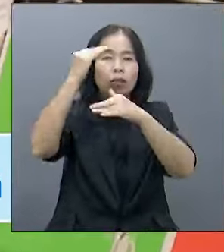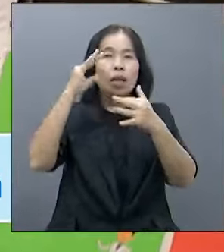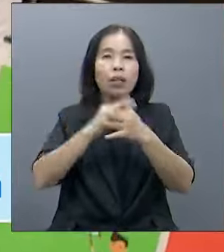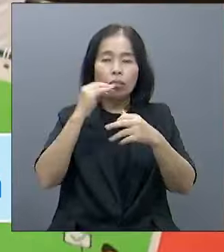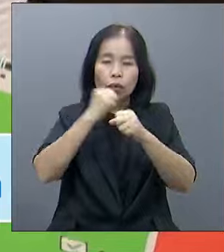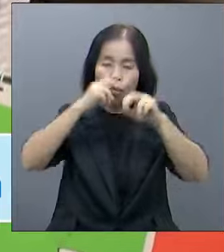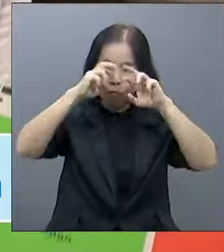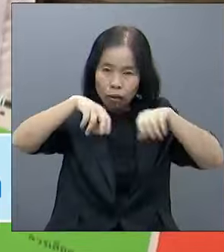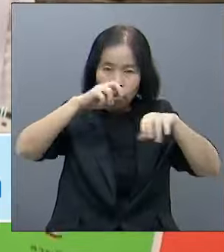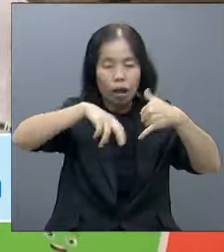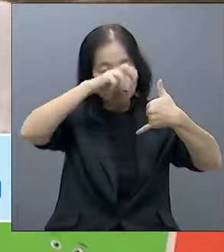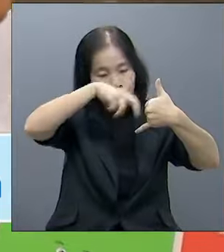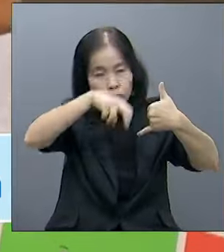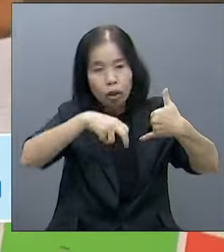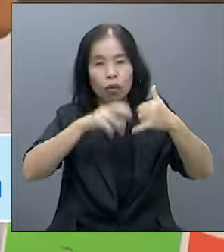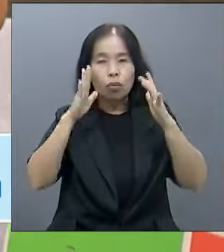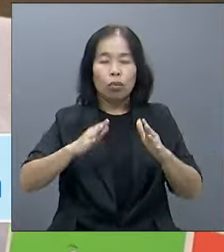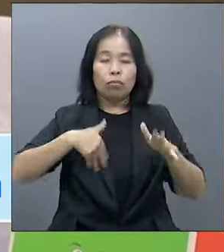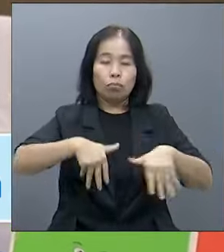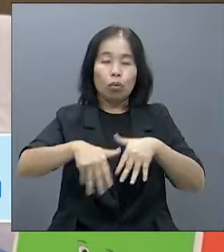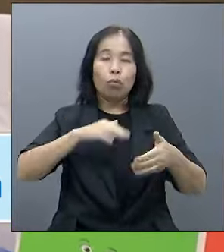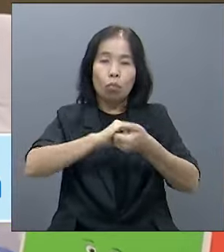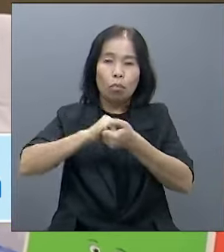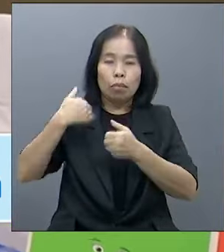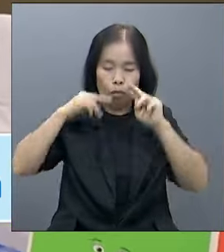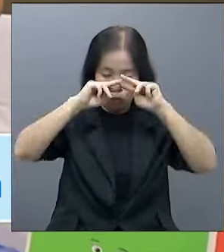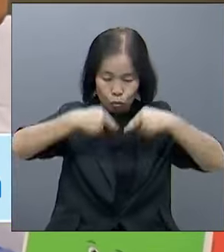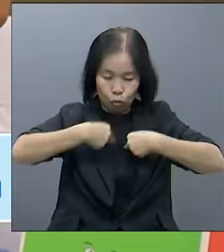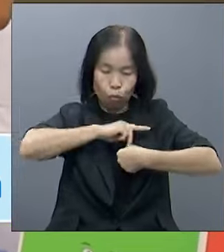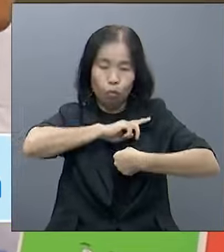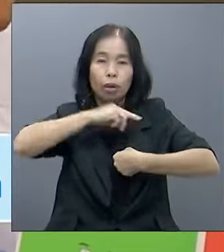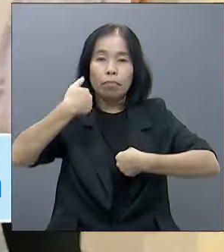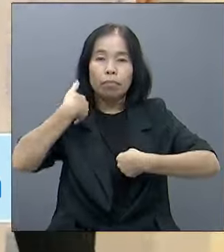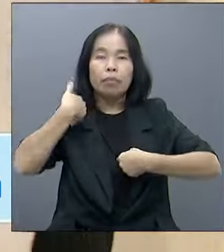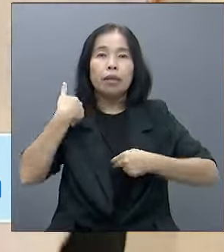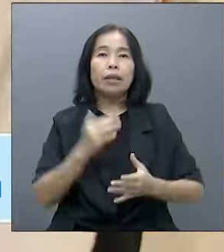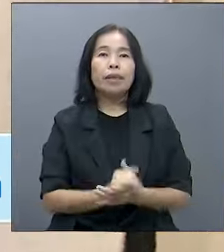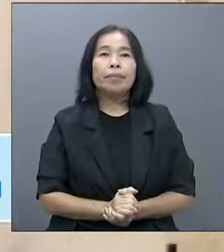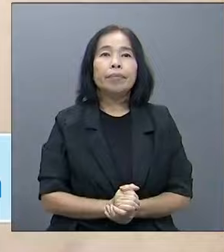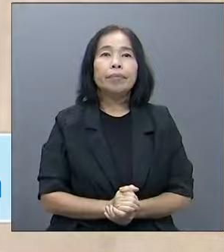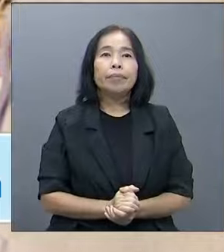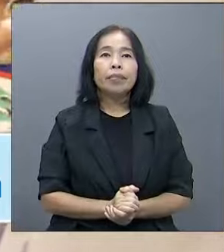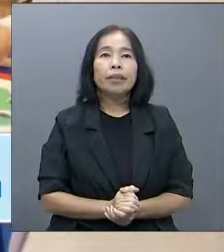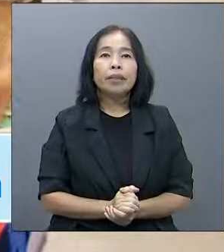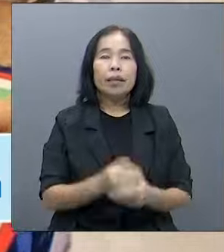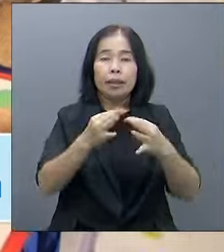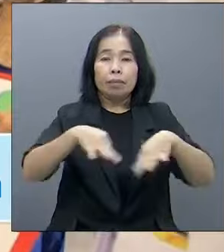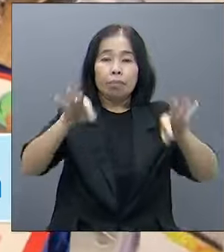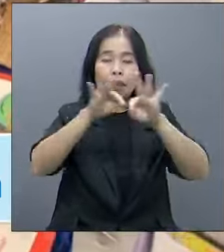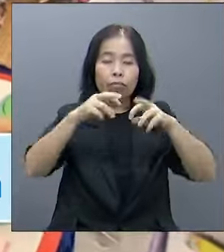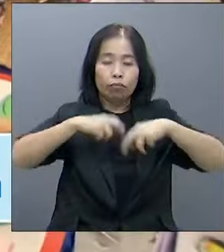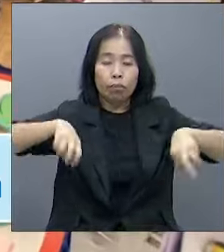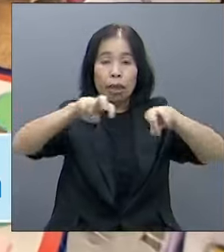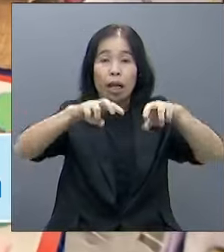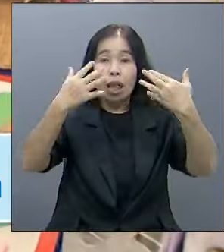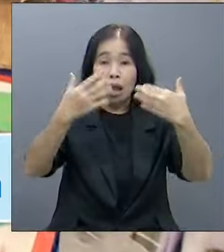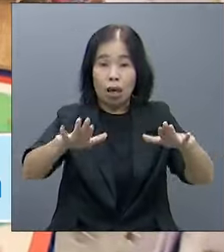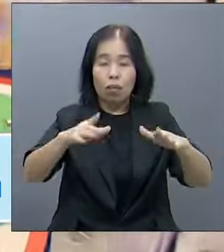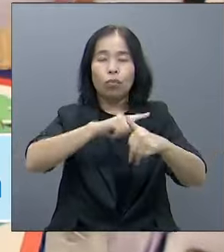ยและความร่วมมือจากประชาชนที่รู้จักสำรวจแล้วก็คัดกรองตัวเองกันมากขึ้นกว่าในอดีตครับโดยนอกจากงานเสวนาภายในงานเนี่ย